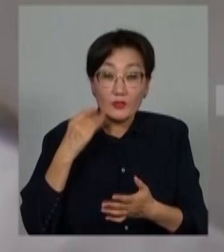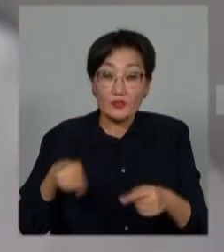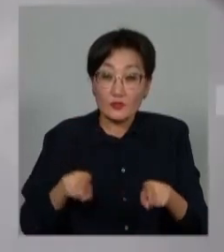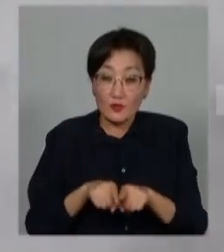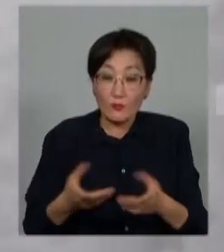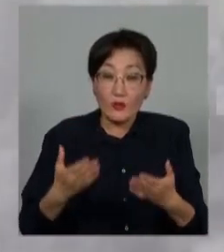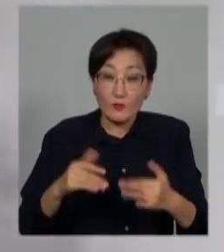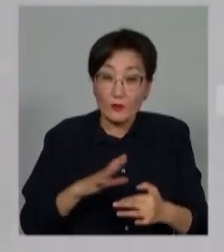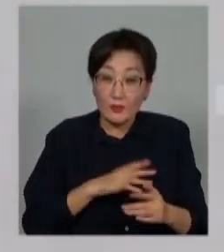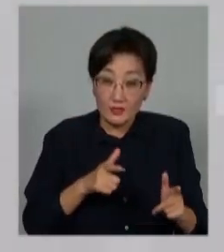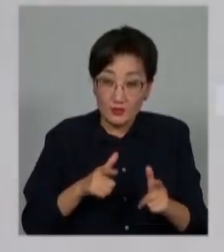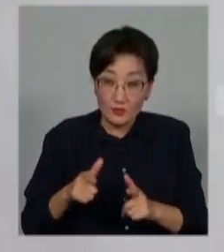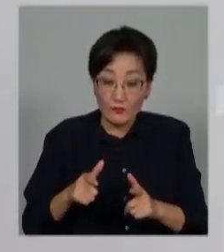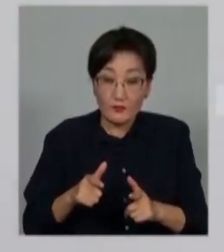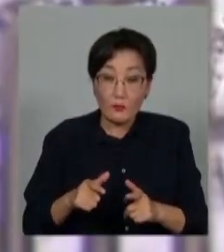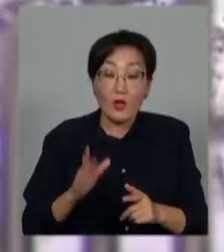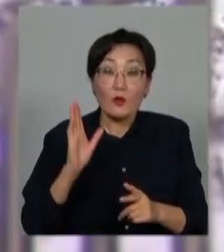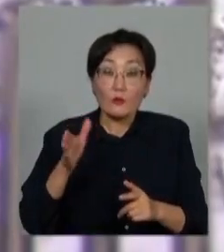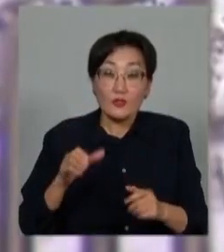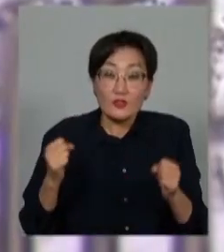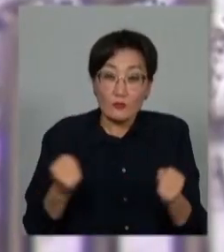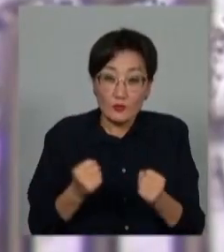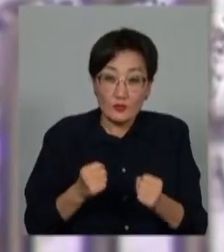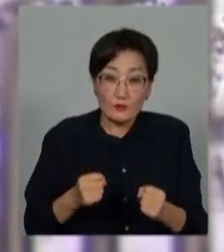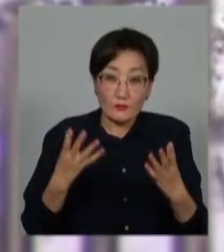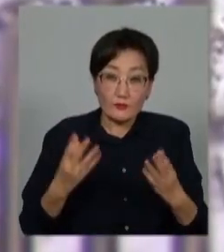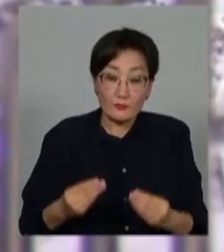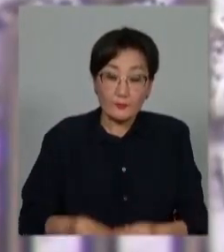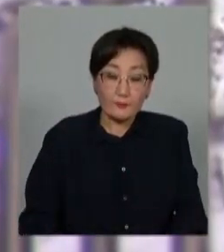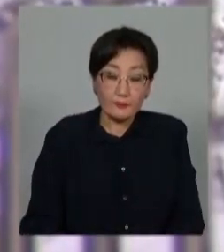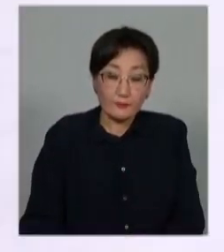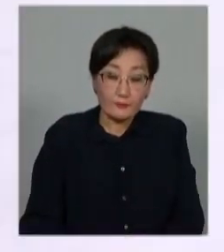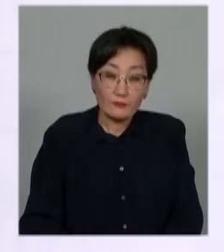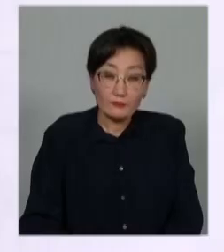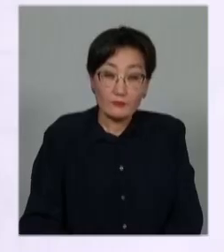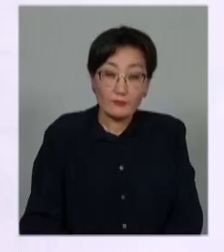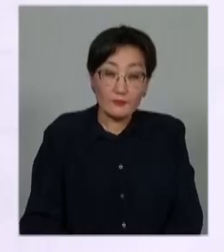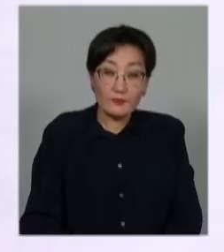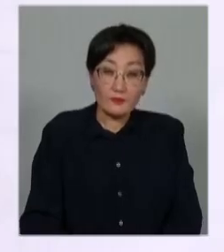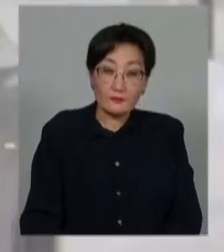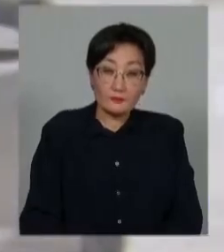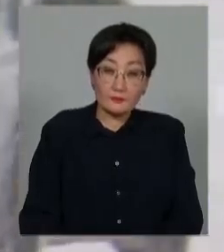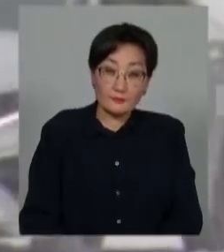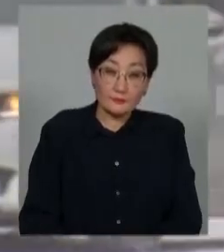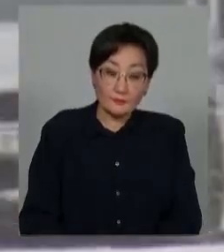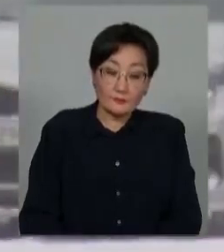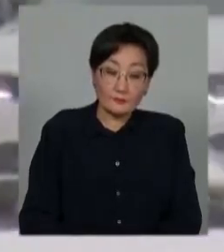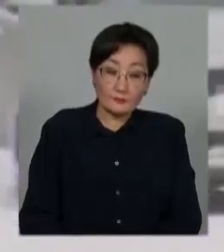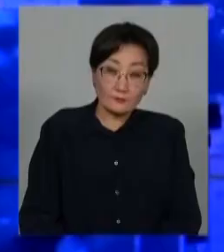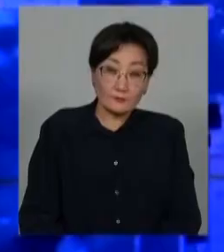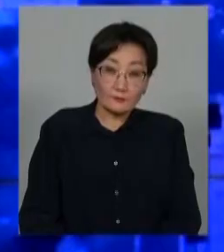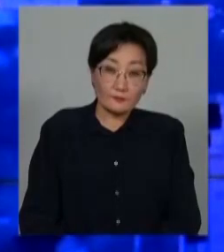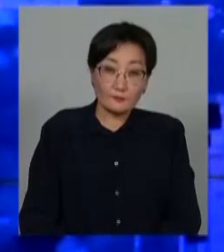также призвали быть готовыми к предстоящим морозам. Айдана Нураш, Каламкас Насамбай, Даниар Омар, телеканал Алматы,